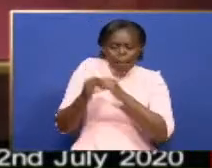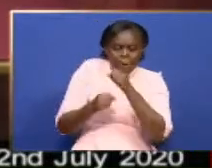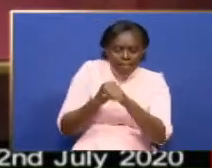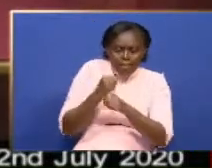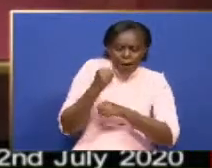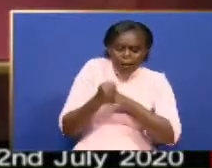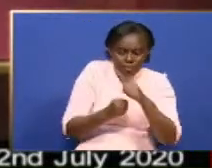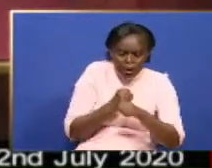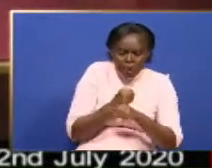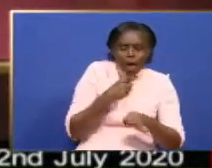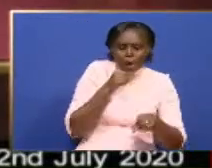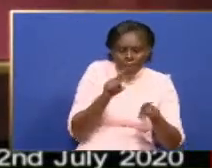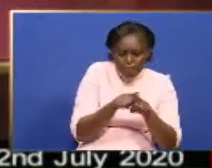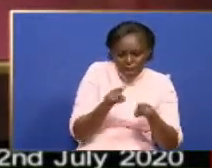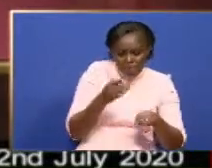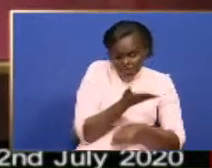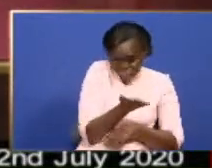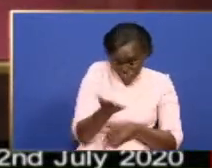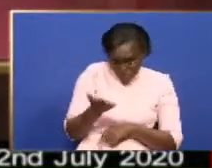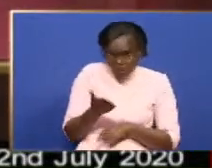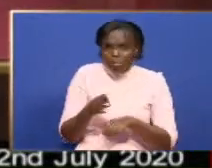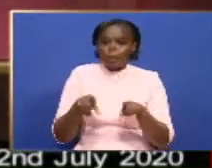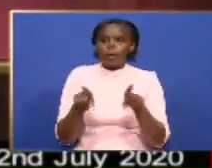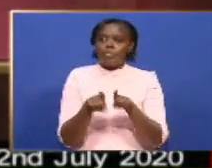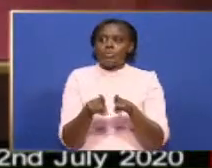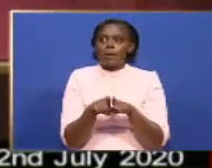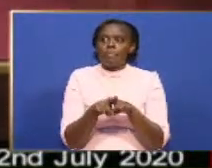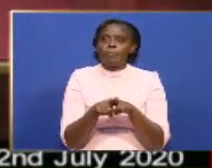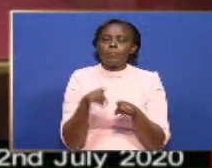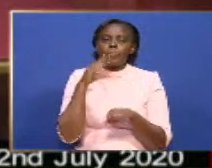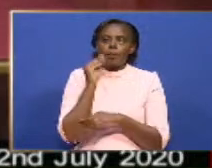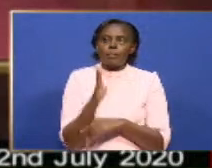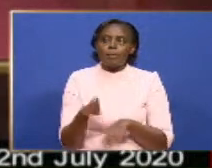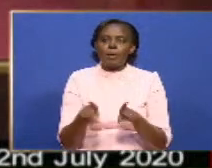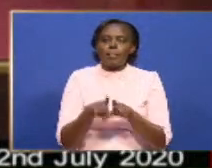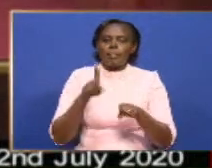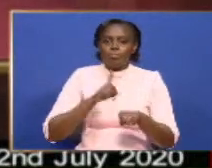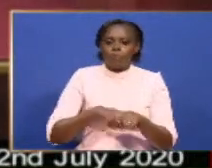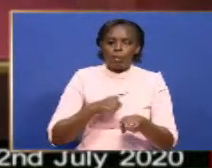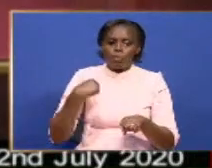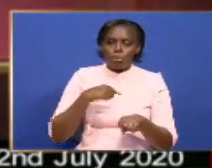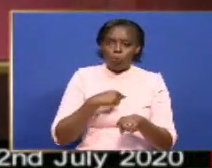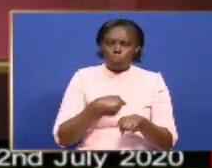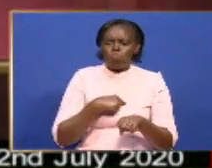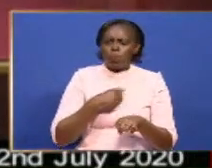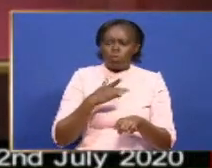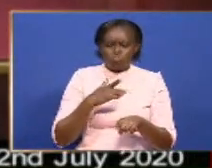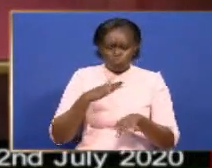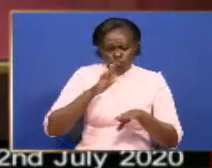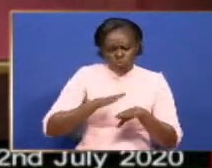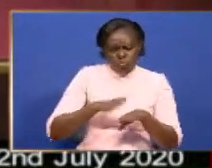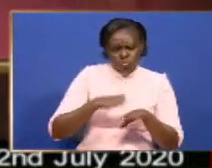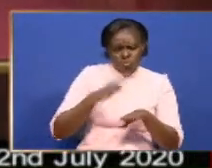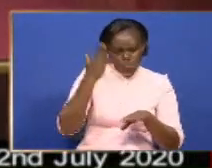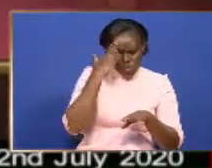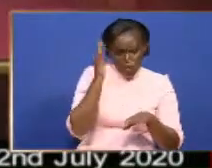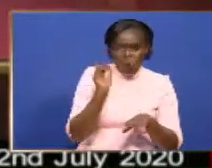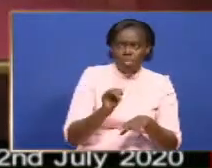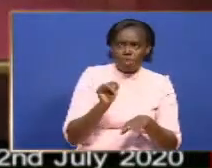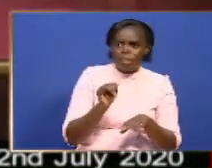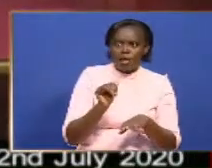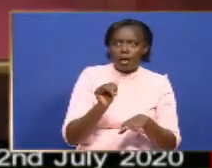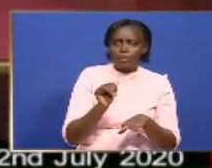wamekuwa pia ndugu zetu. Vile vile Mheshimiwa Spika, ni vizuri kufahamu ya kwamba